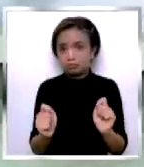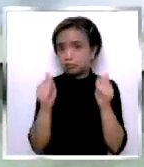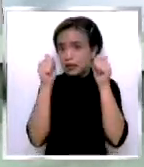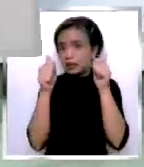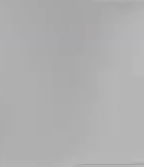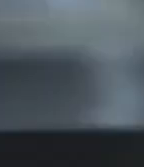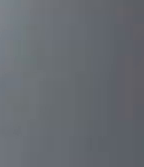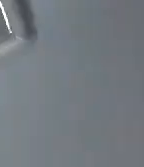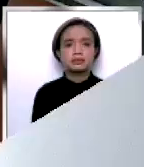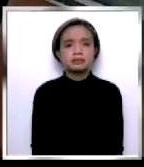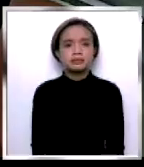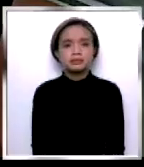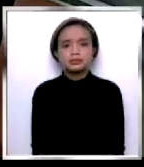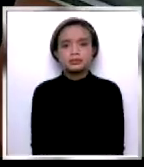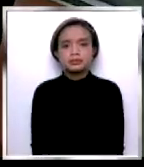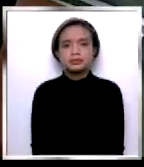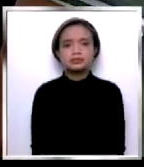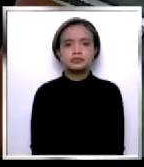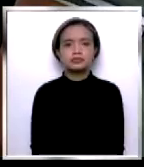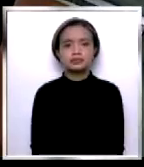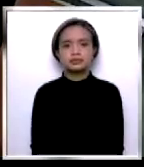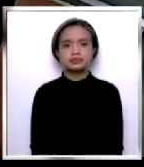Ivan Mayrina.